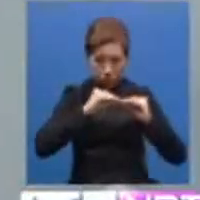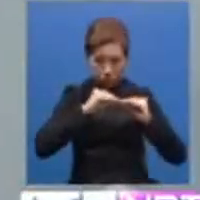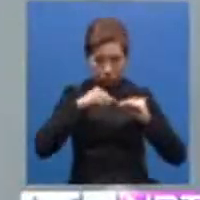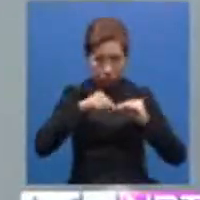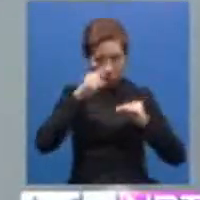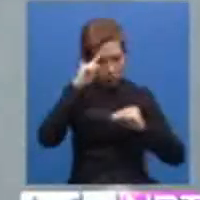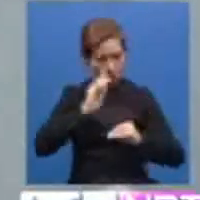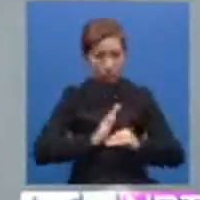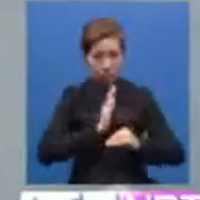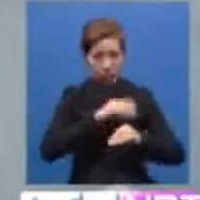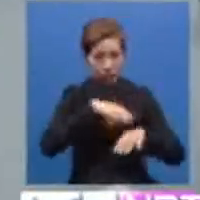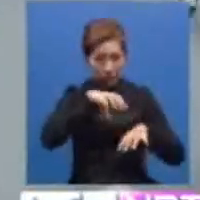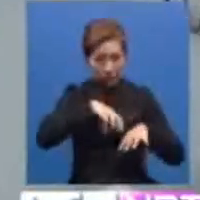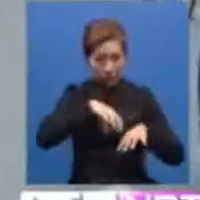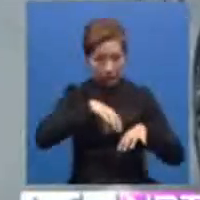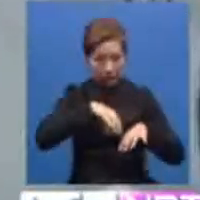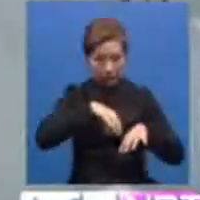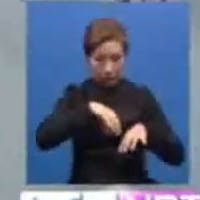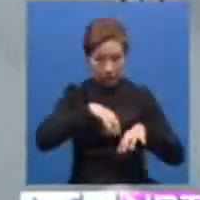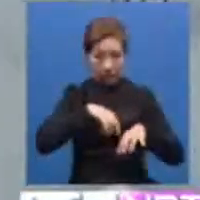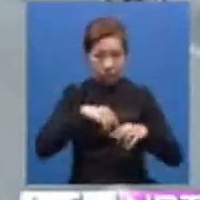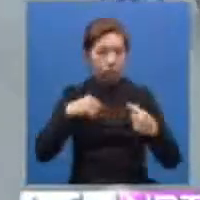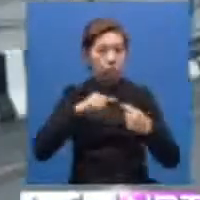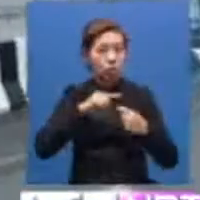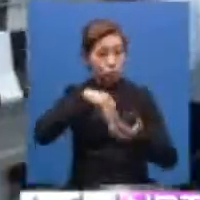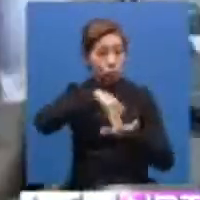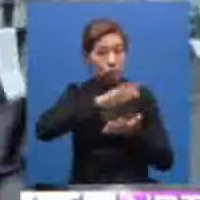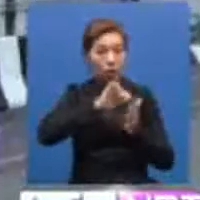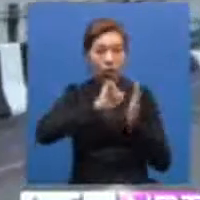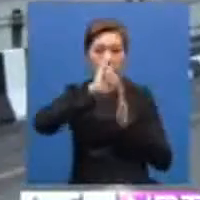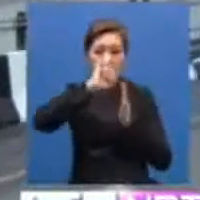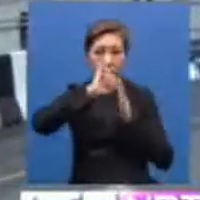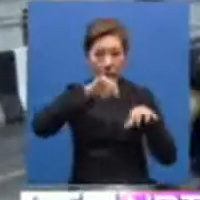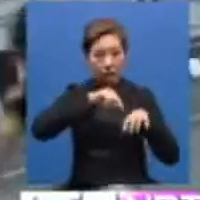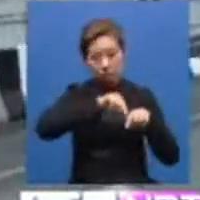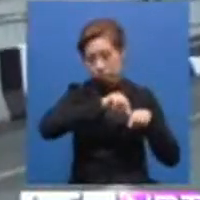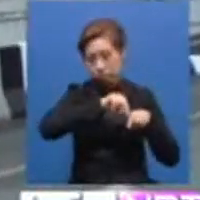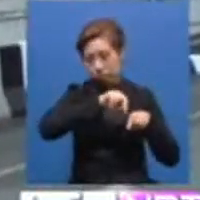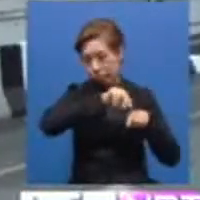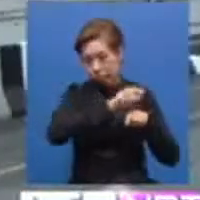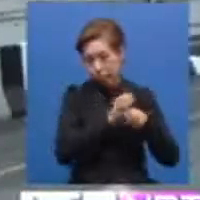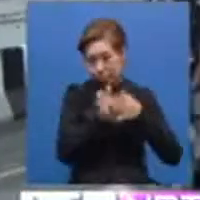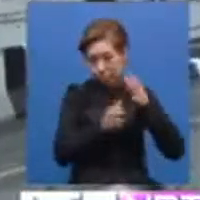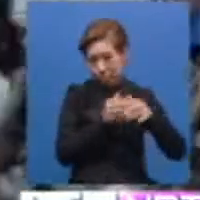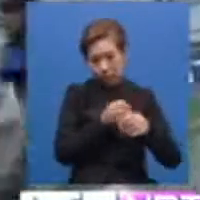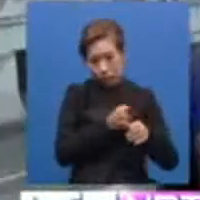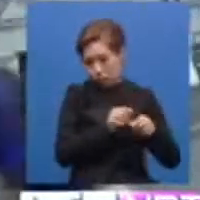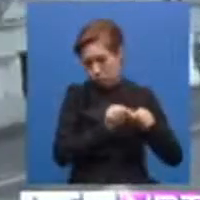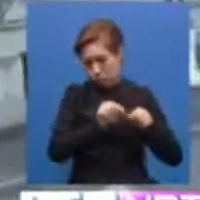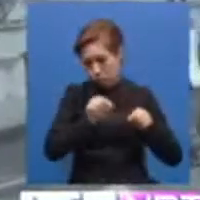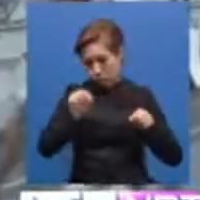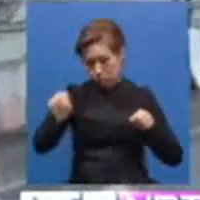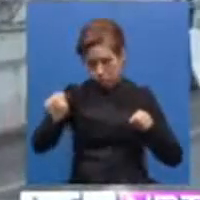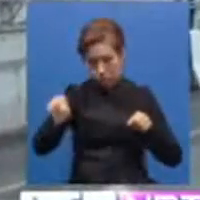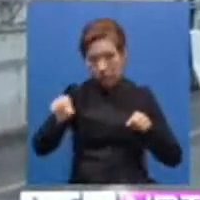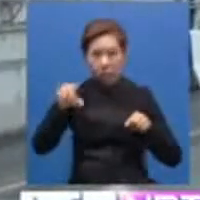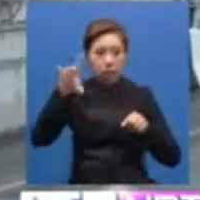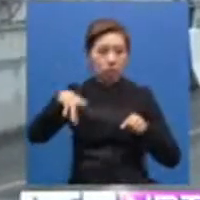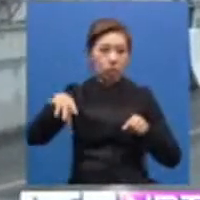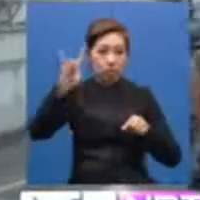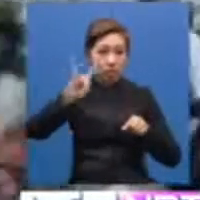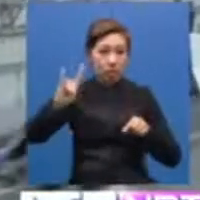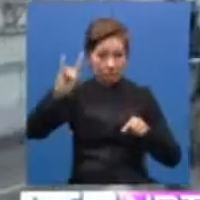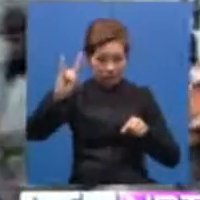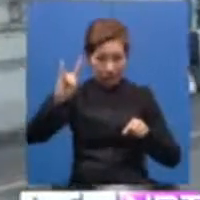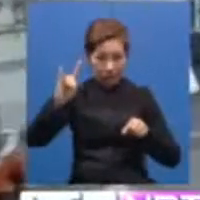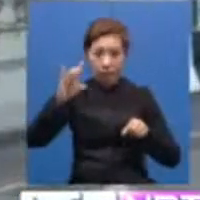ชาติเฉลิมพระเกียรติ 7รอบพระชนมพรรษาจังหวัดเชียงใหม่สู่เชียงใหม่ไนท์ซาฟารีระยะทางไปกลับรวม 30